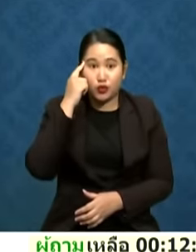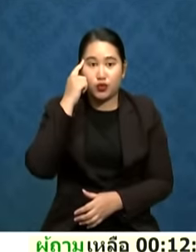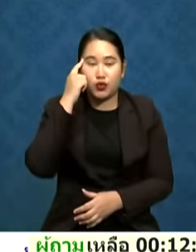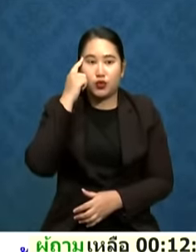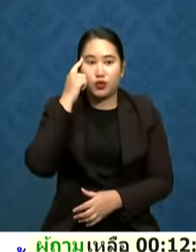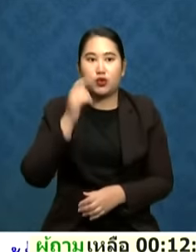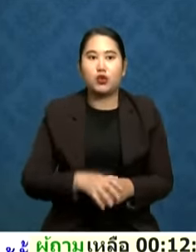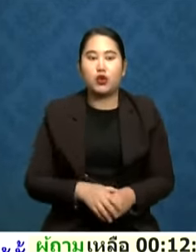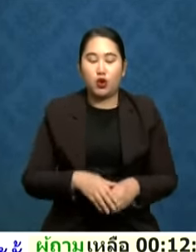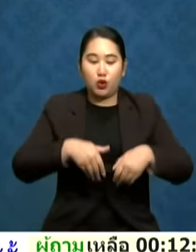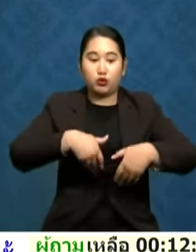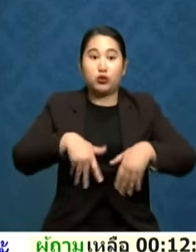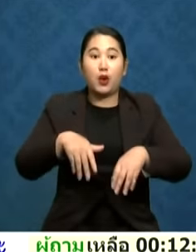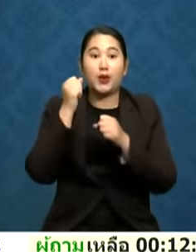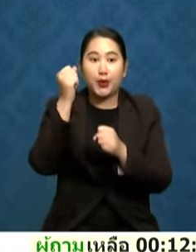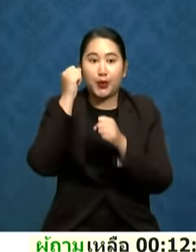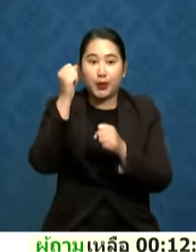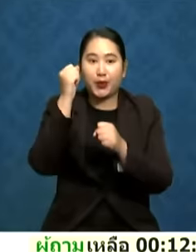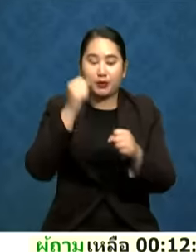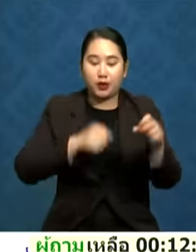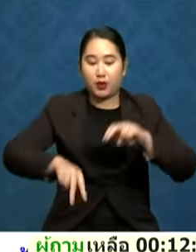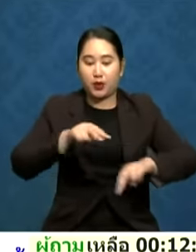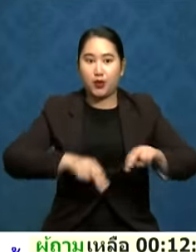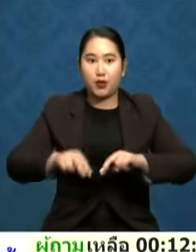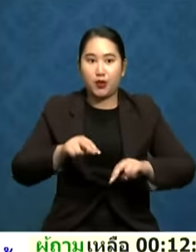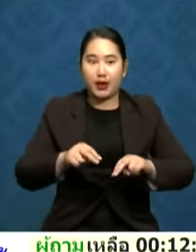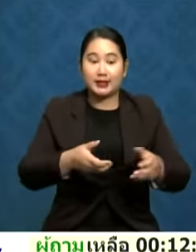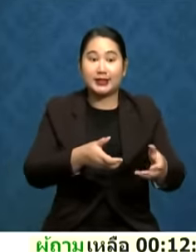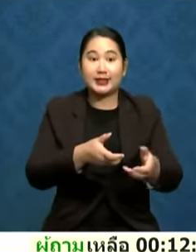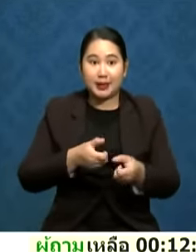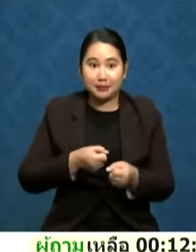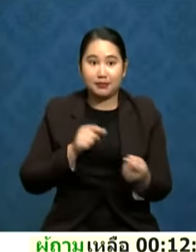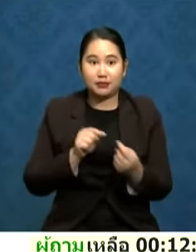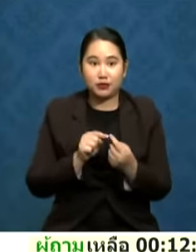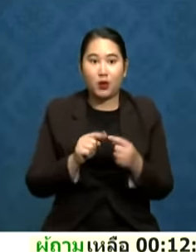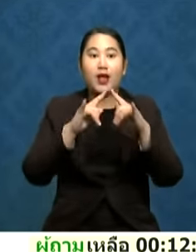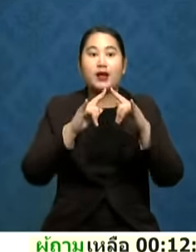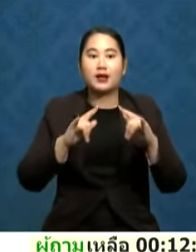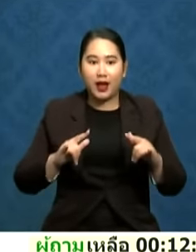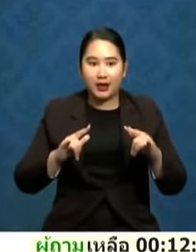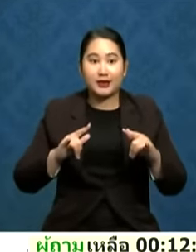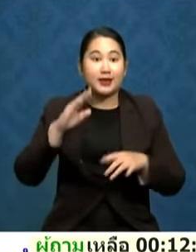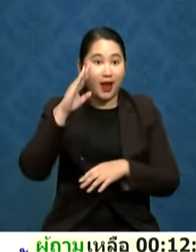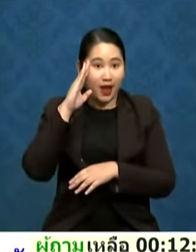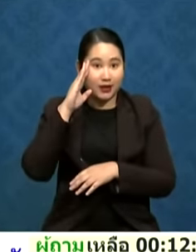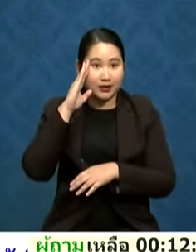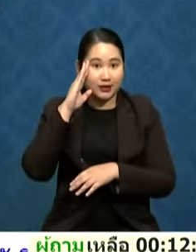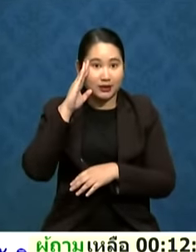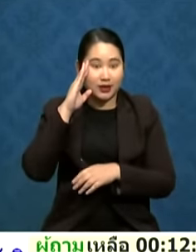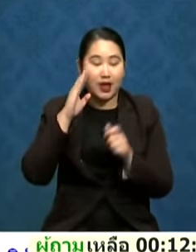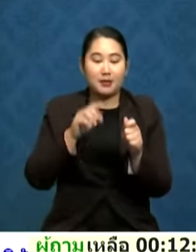ีการสลายการชุมนุม และควบคมตัวผู้ชุมนุมไปที่ค่ายอิงคยุธบริหารำเภอหนองจิก